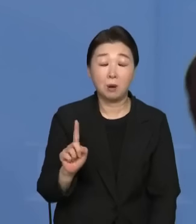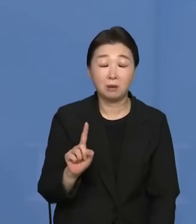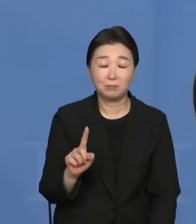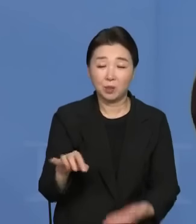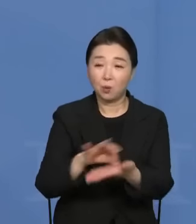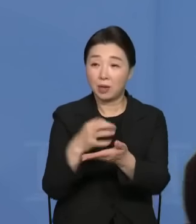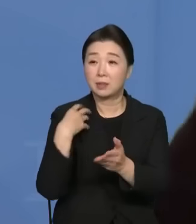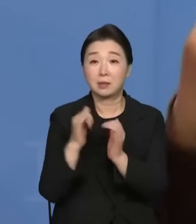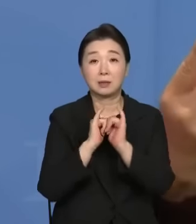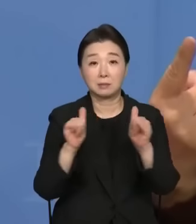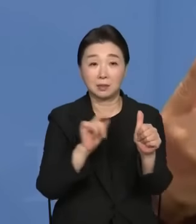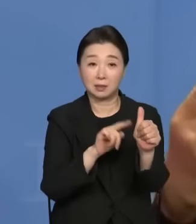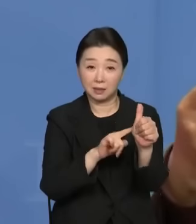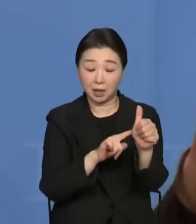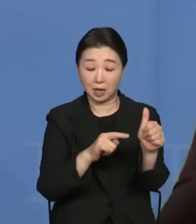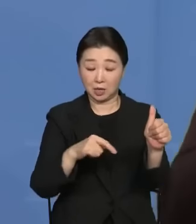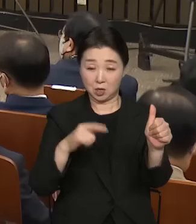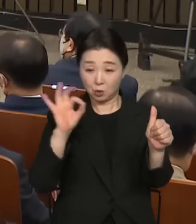jbc